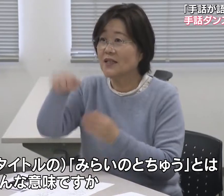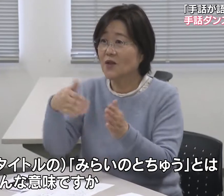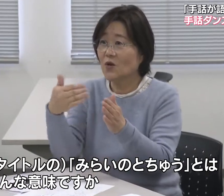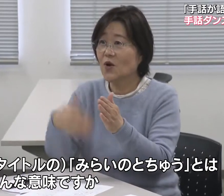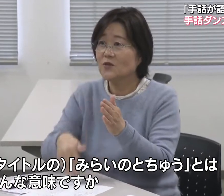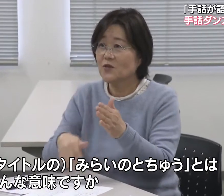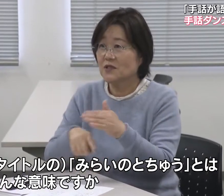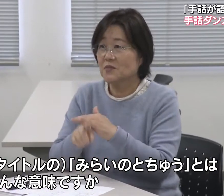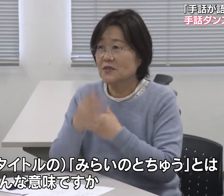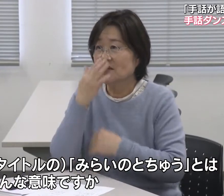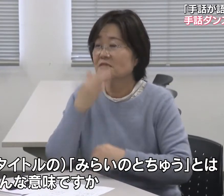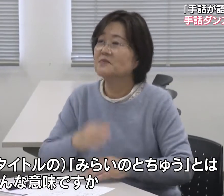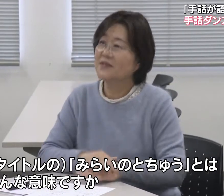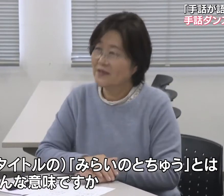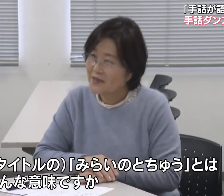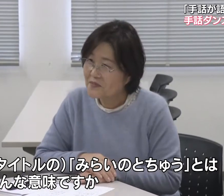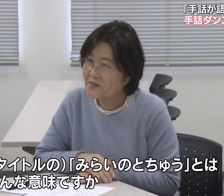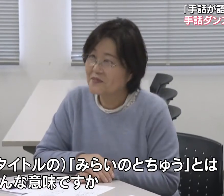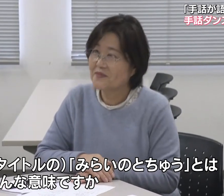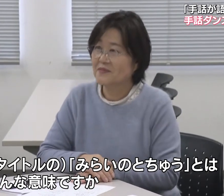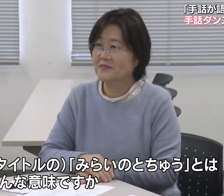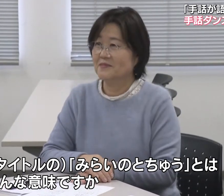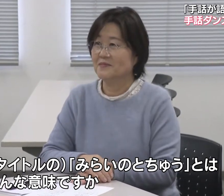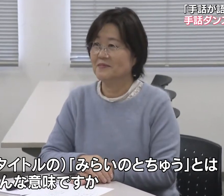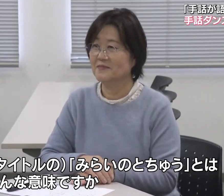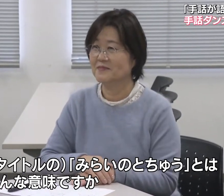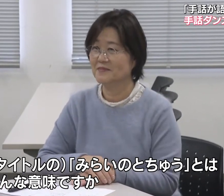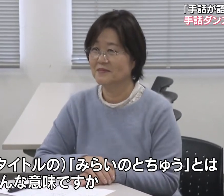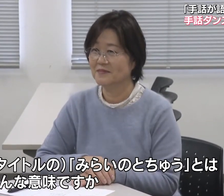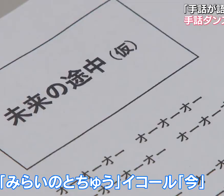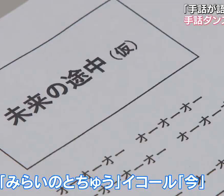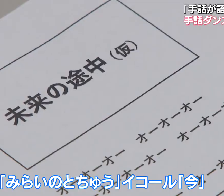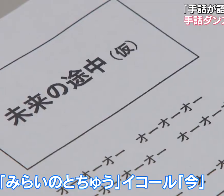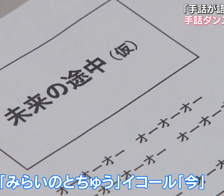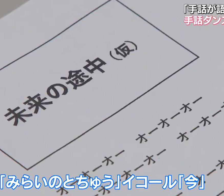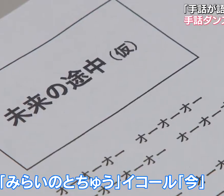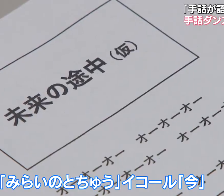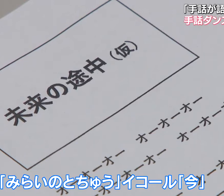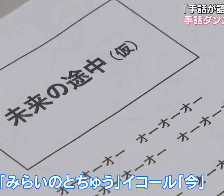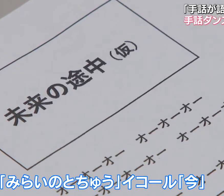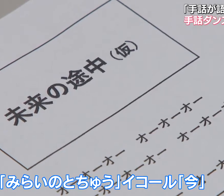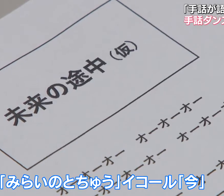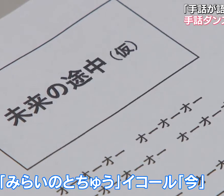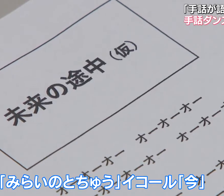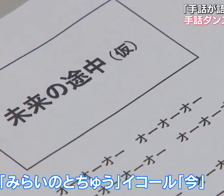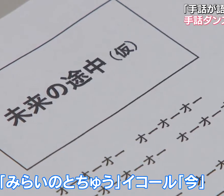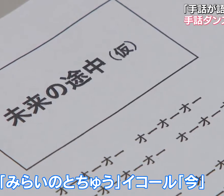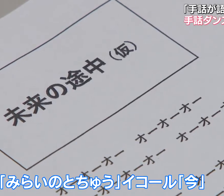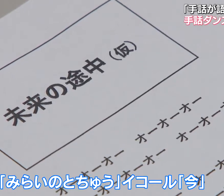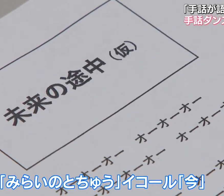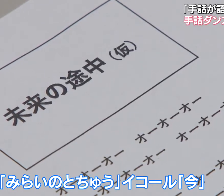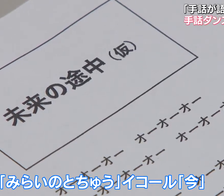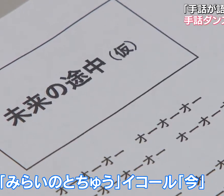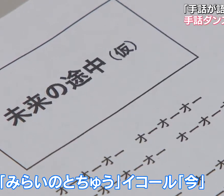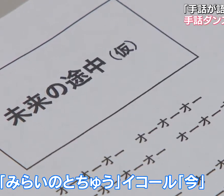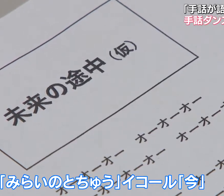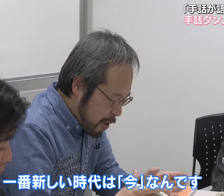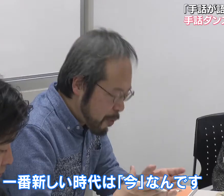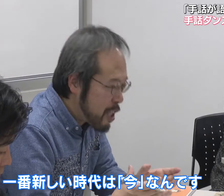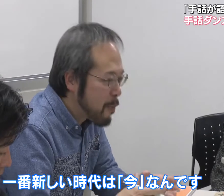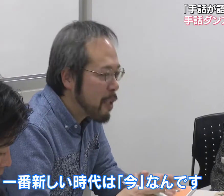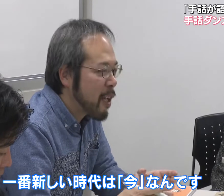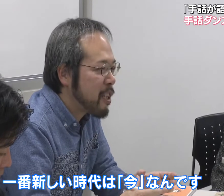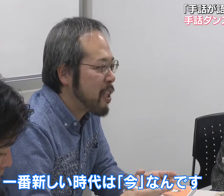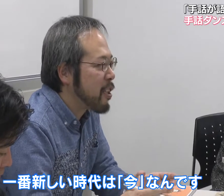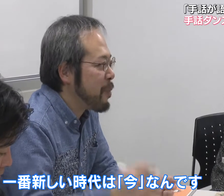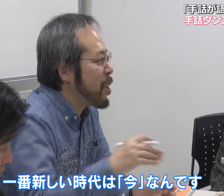未来の途中っていうのはどういう意味なんですかね？ 未来の途中イコール今っていうことですね。今